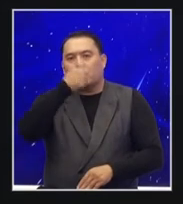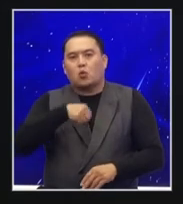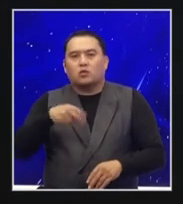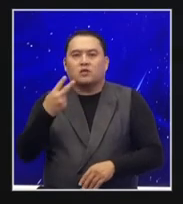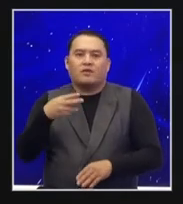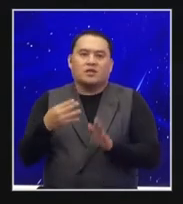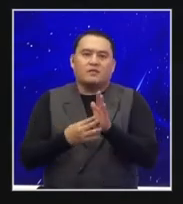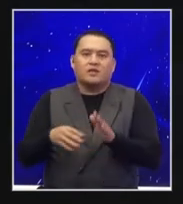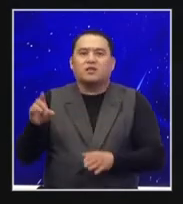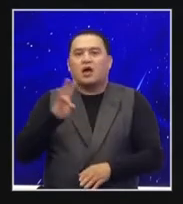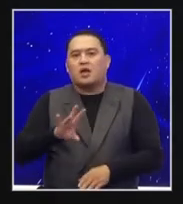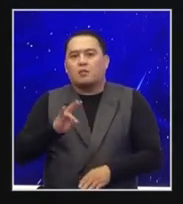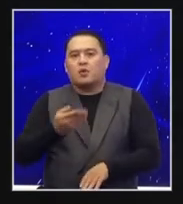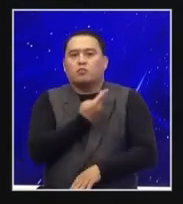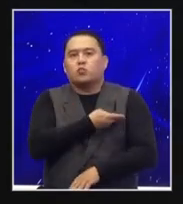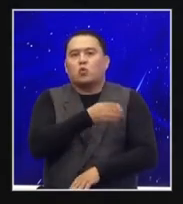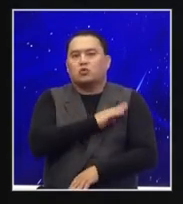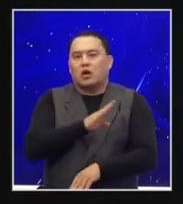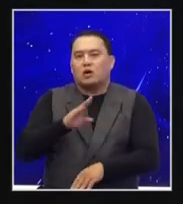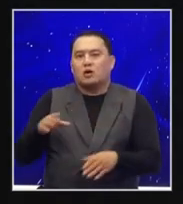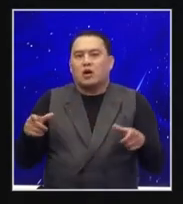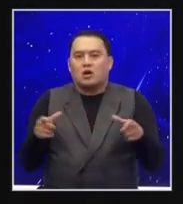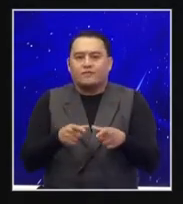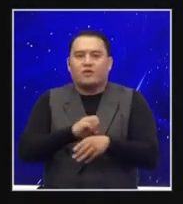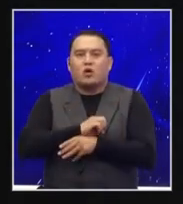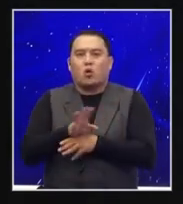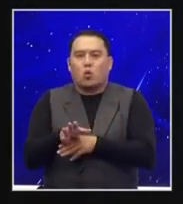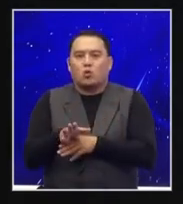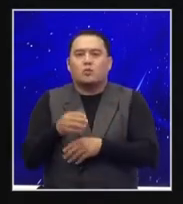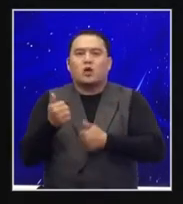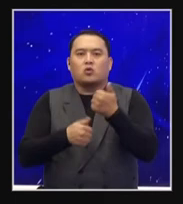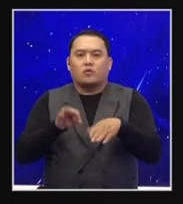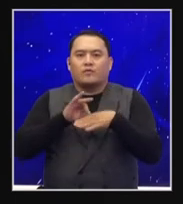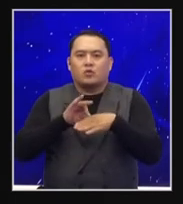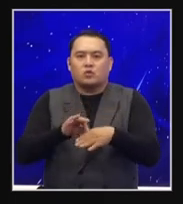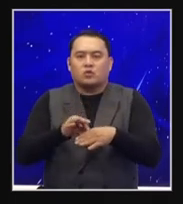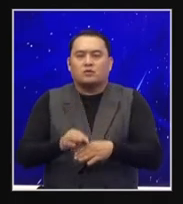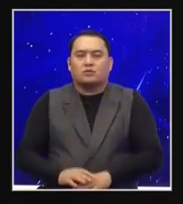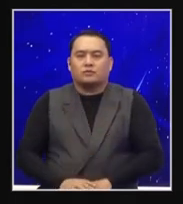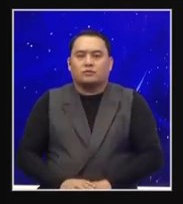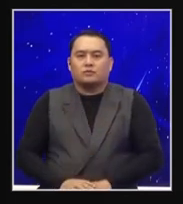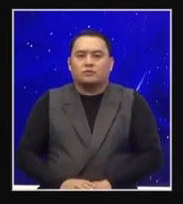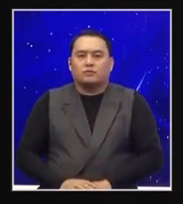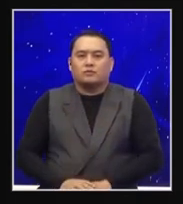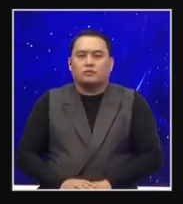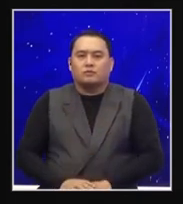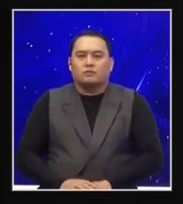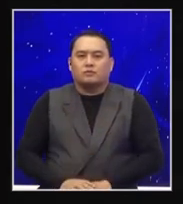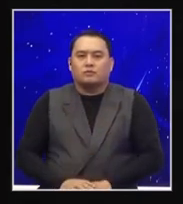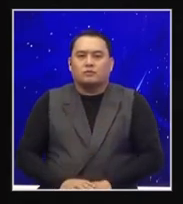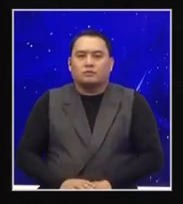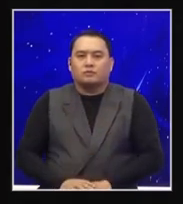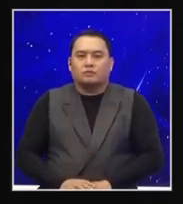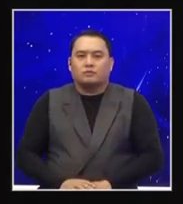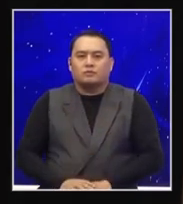состоится 29 ноября в Польше. Из-за пандемии коронавируса конкурс пройдет в виде телемоста.